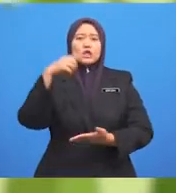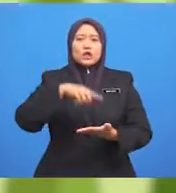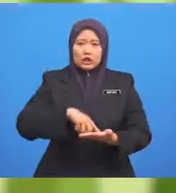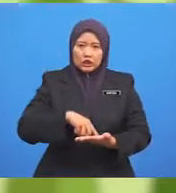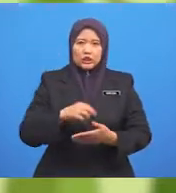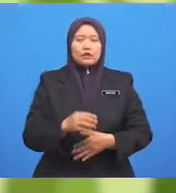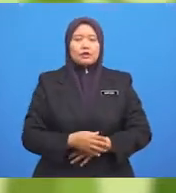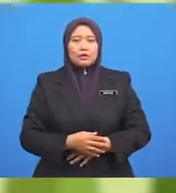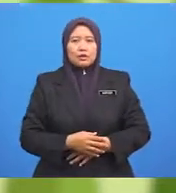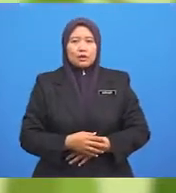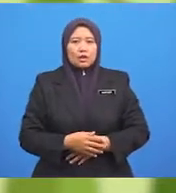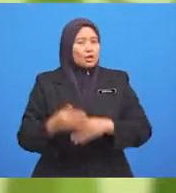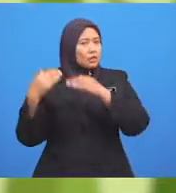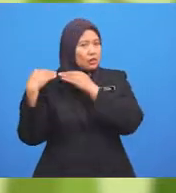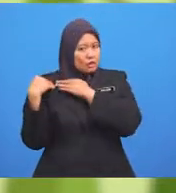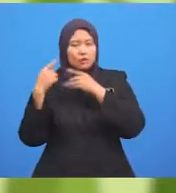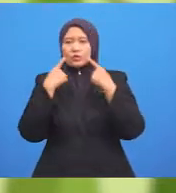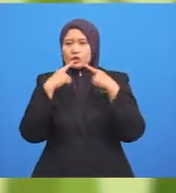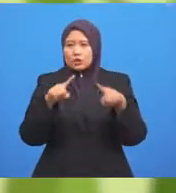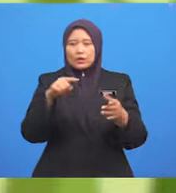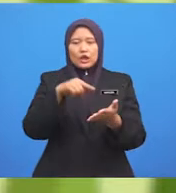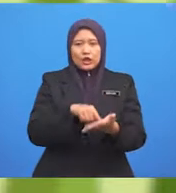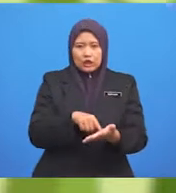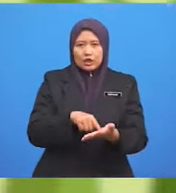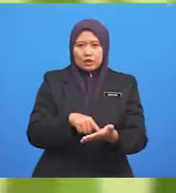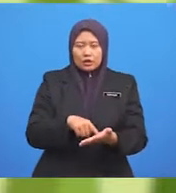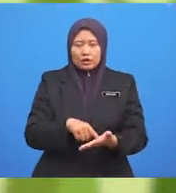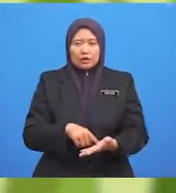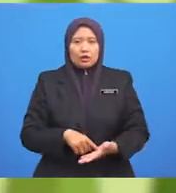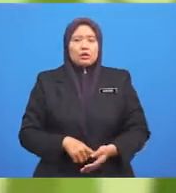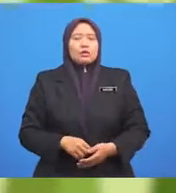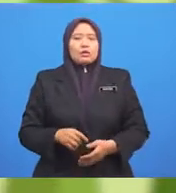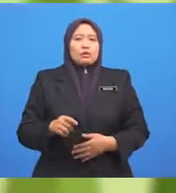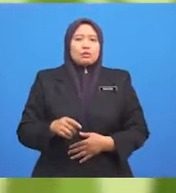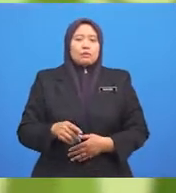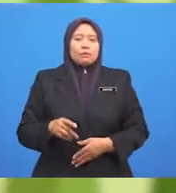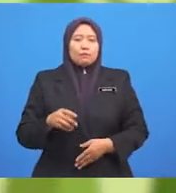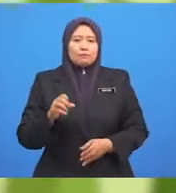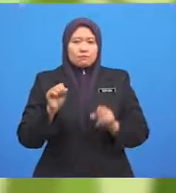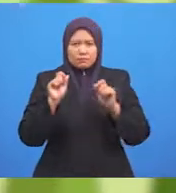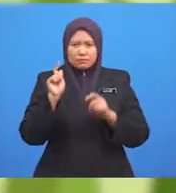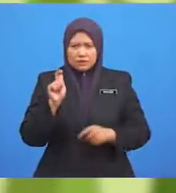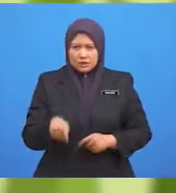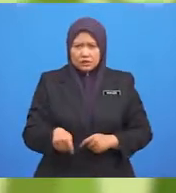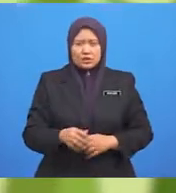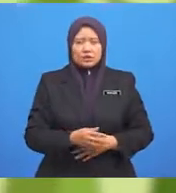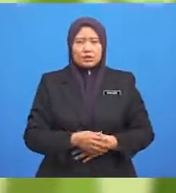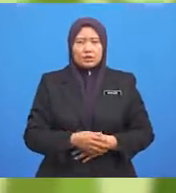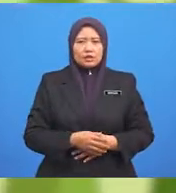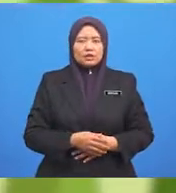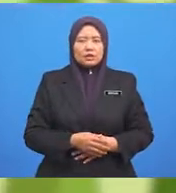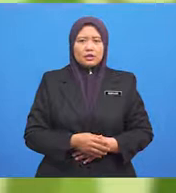bahawa tanggungjawab ini merupakan suatu tuntutan dan merupakan salah satu